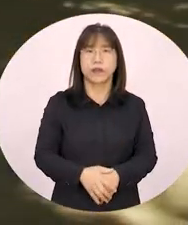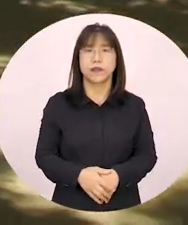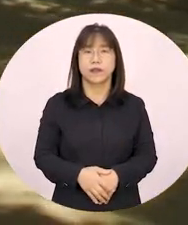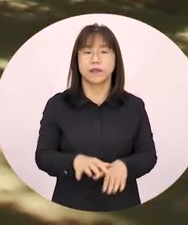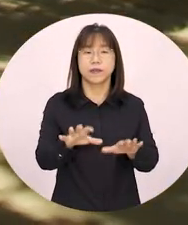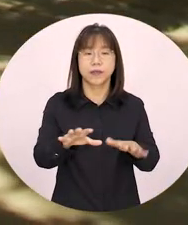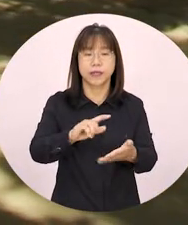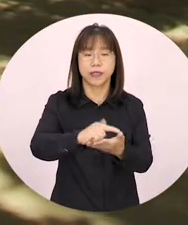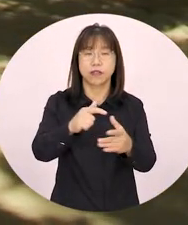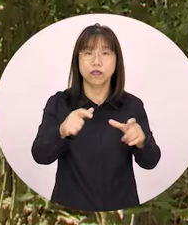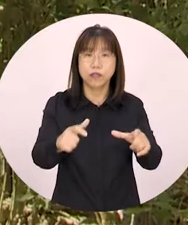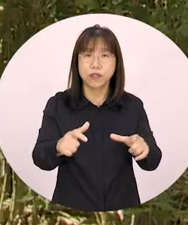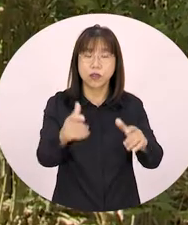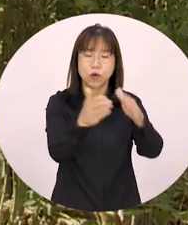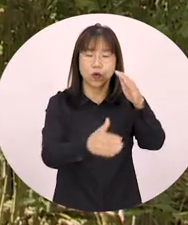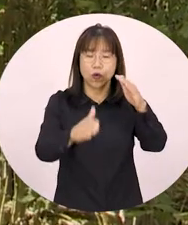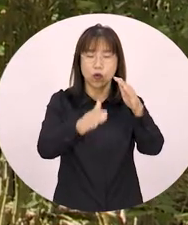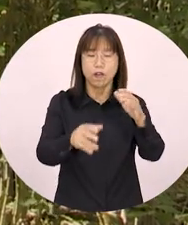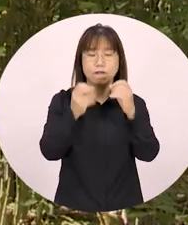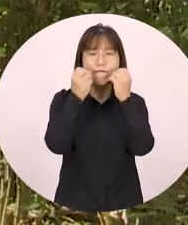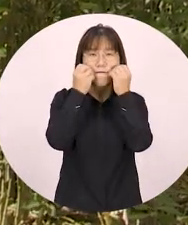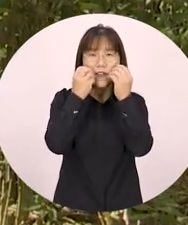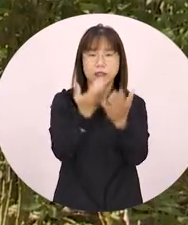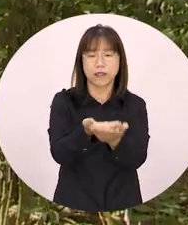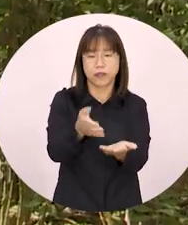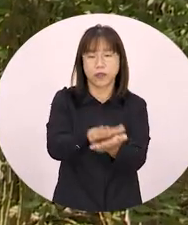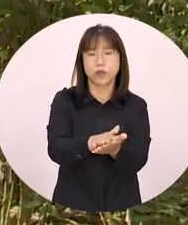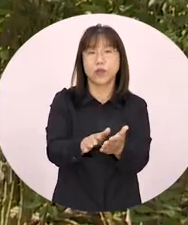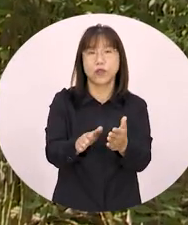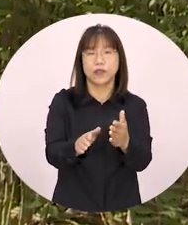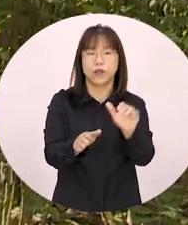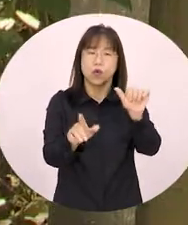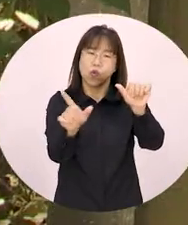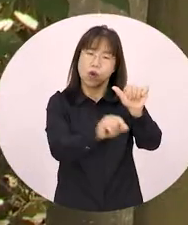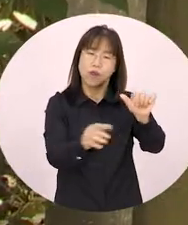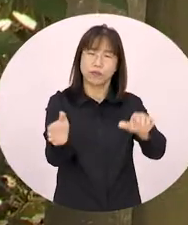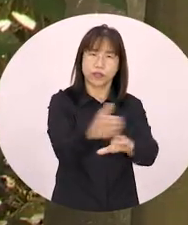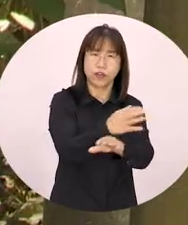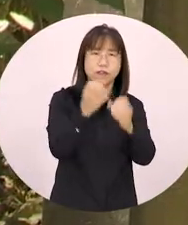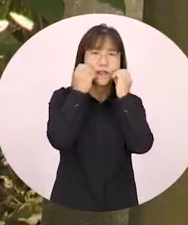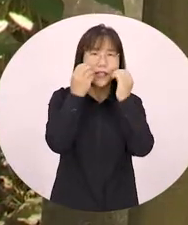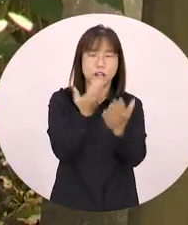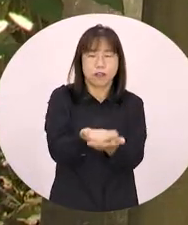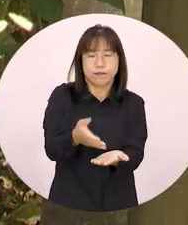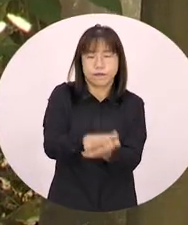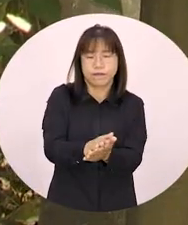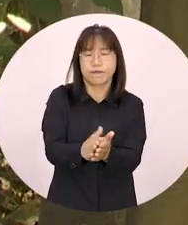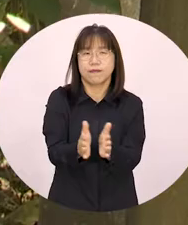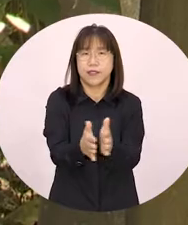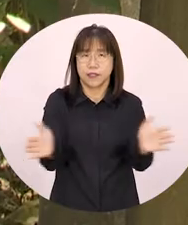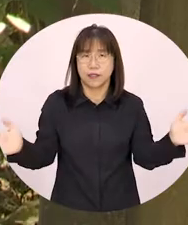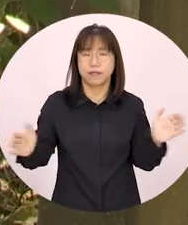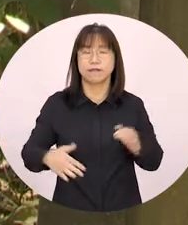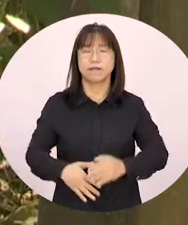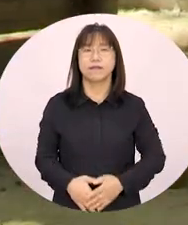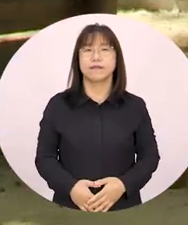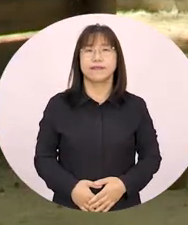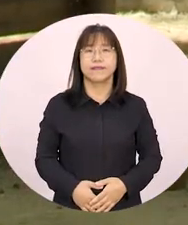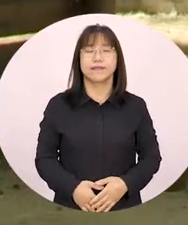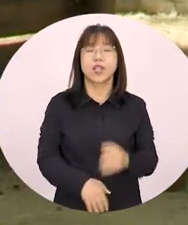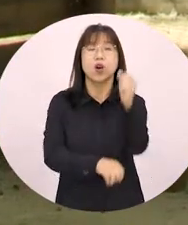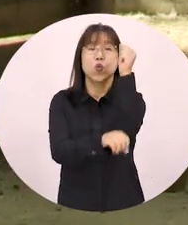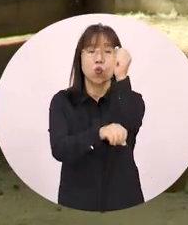이에 강서구는 공원 이용 환경을 개선하기 위해 지난 5월부터 본격적으로 숲속 놀이터 정비 사업을